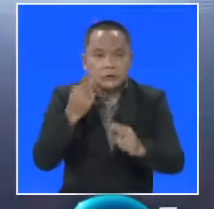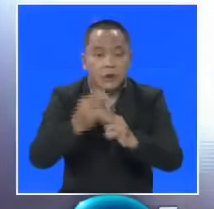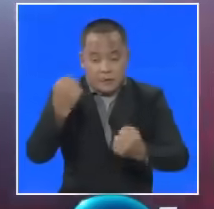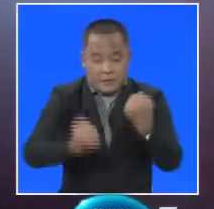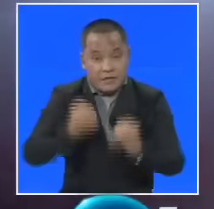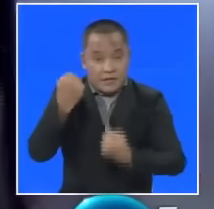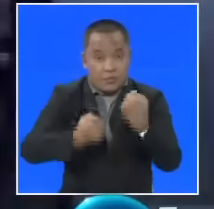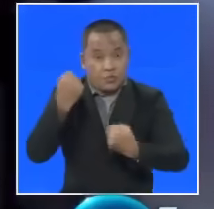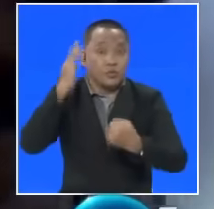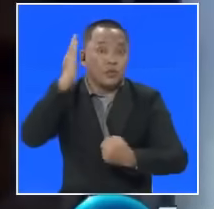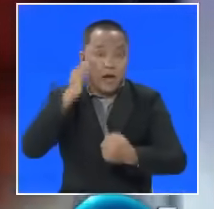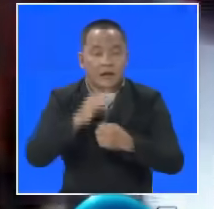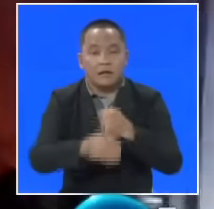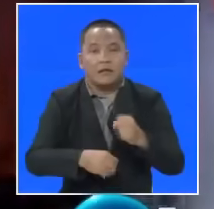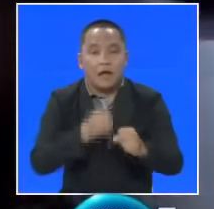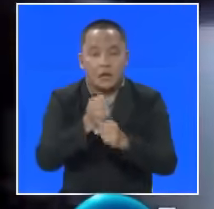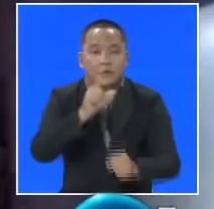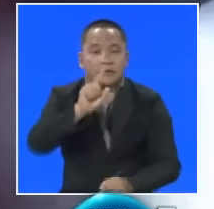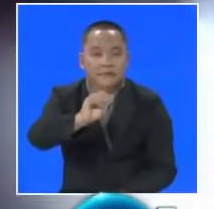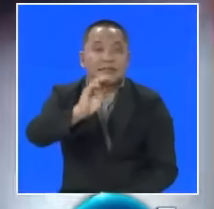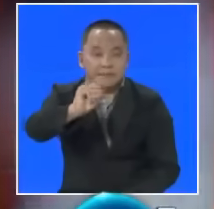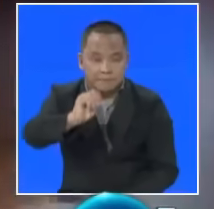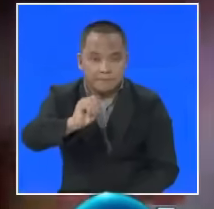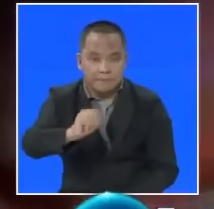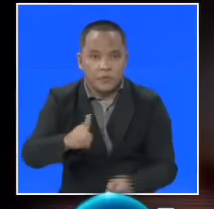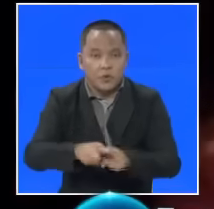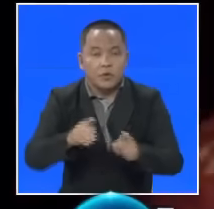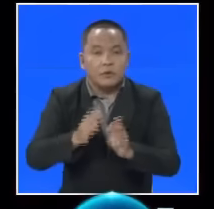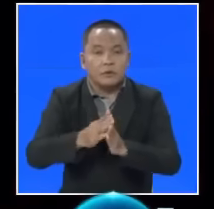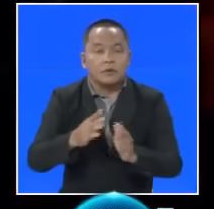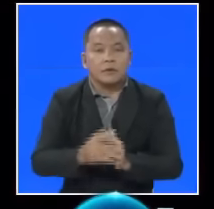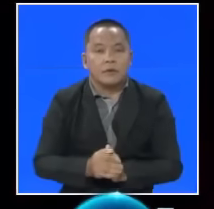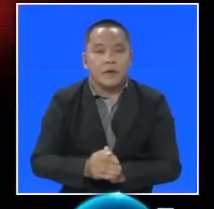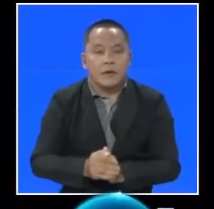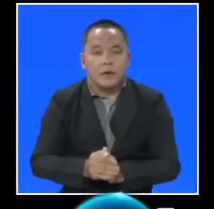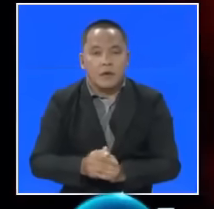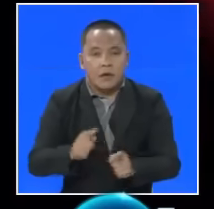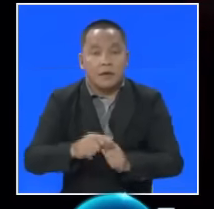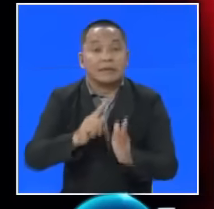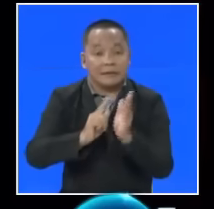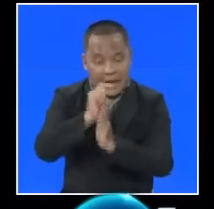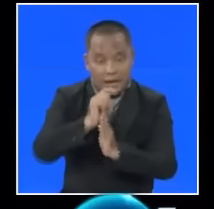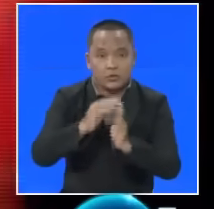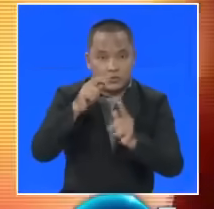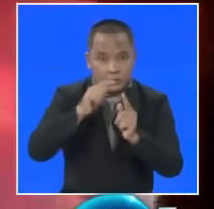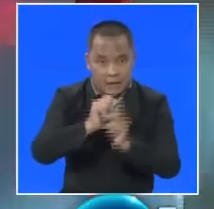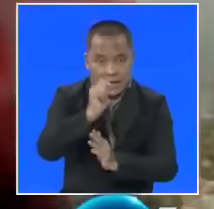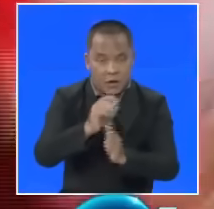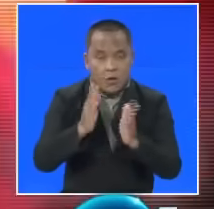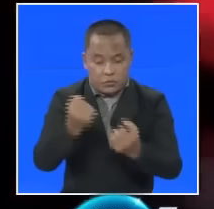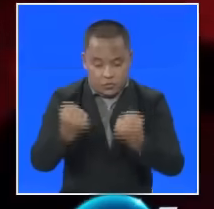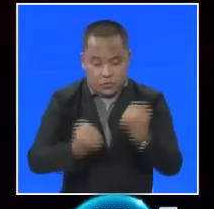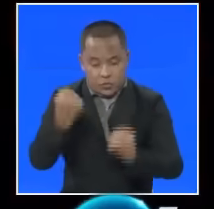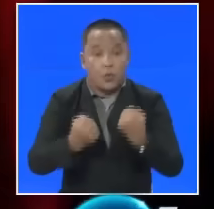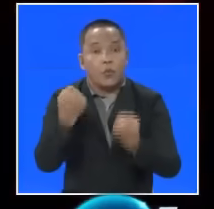ขับรถก็คือนายธนากูลแซ่ย่างอายุ40ปีเป็นชาวตำบลนาโบดอำเภอวังเจ้าจังหวัดตากนะคะแล้วก็เป็นคนขับ